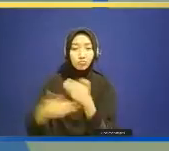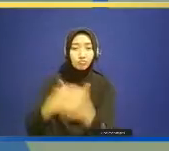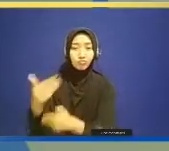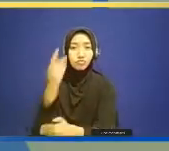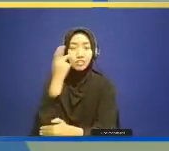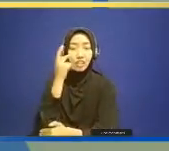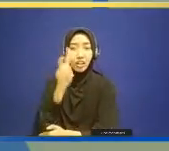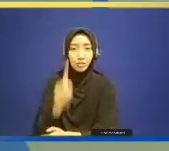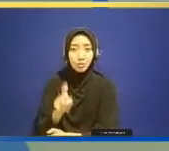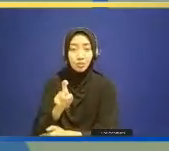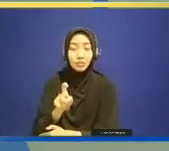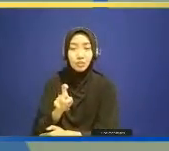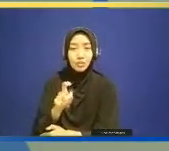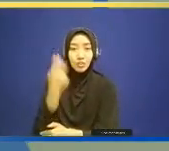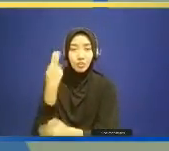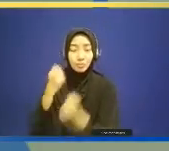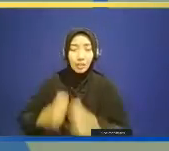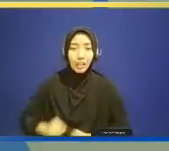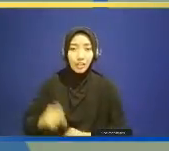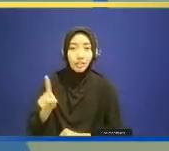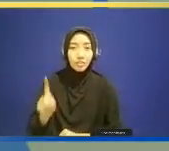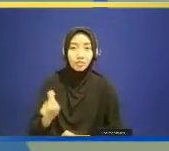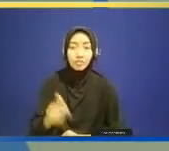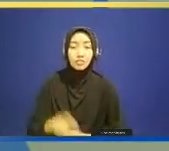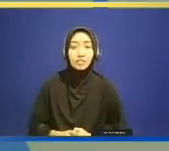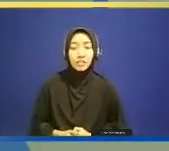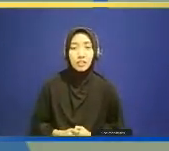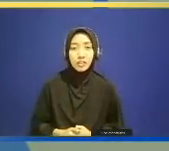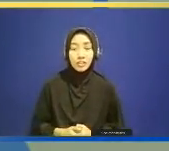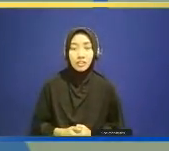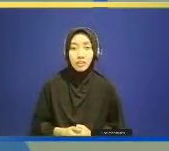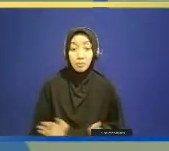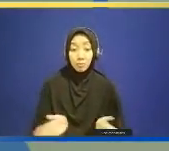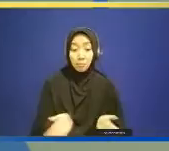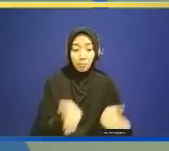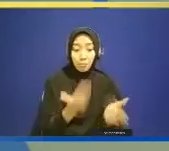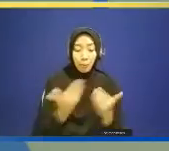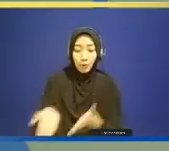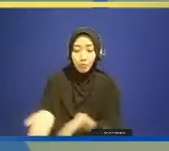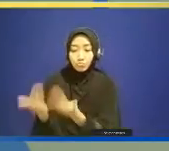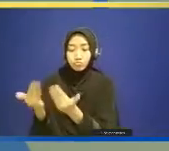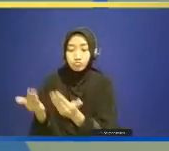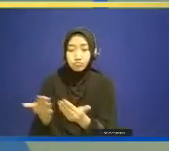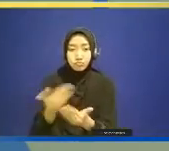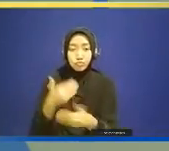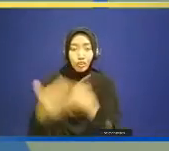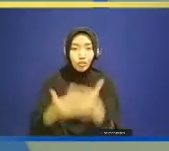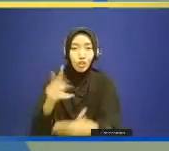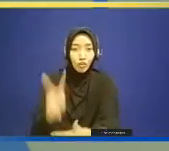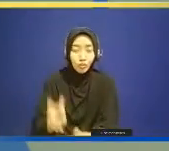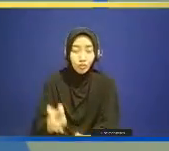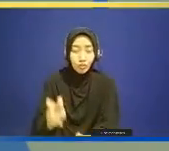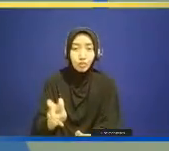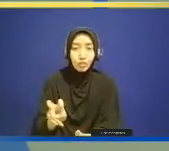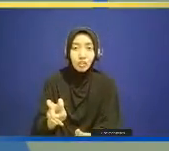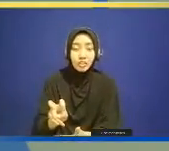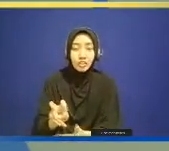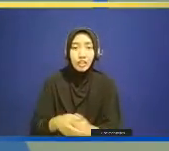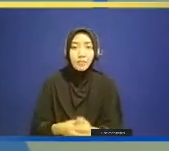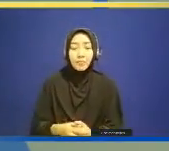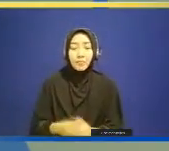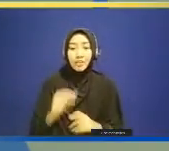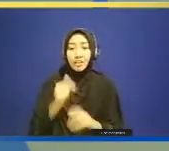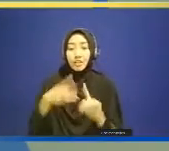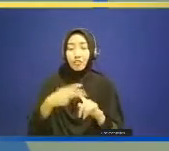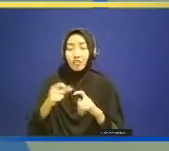kita jaga dan kita pertahankan agenda pembangunan juga terus harus kita lanjutkan dan Reformasi